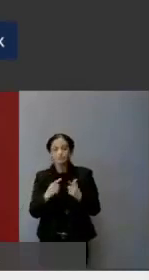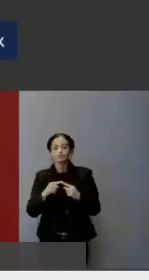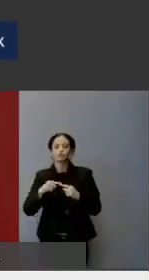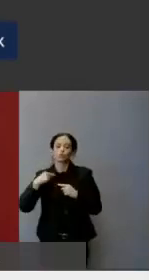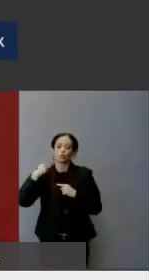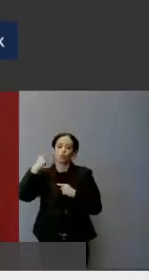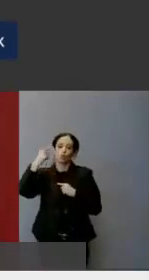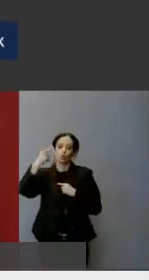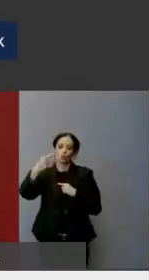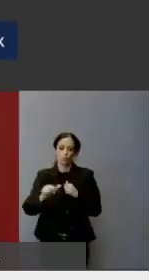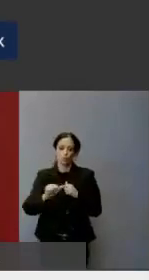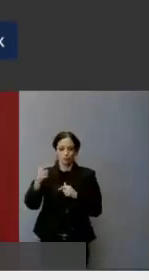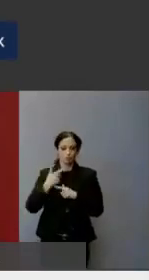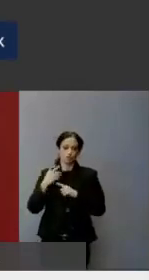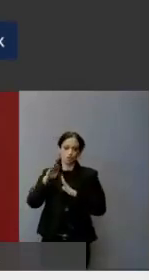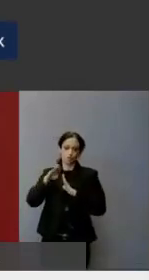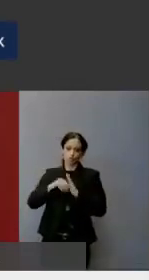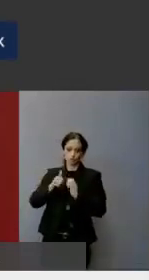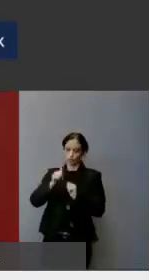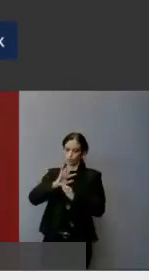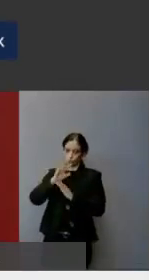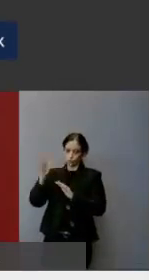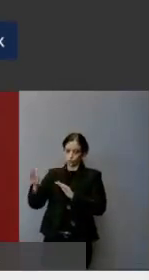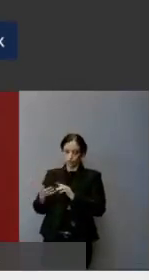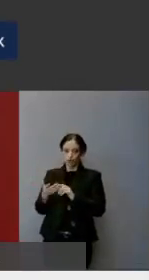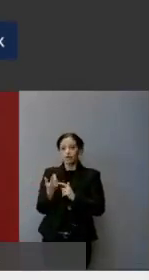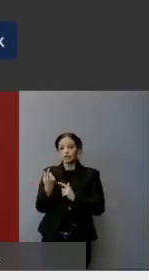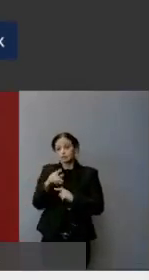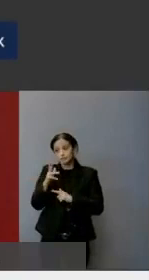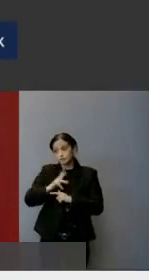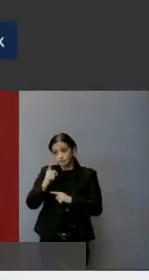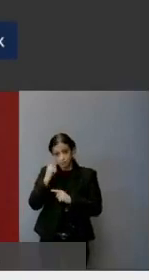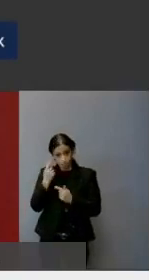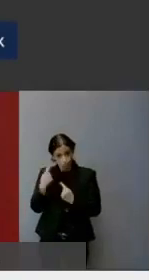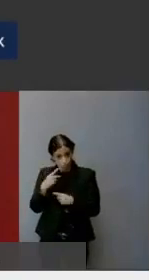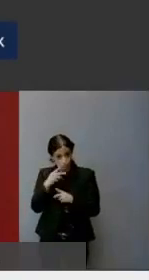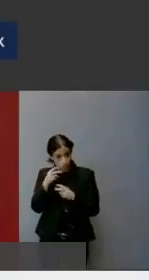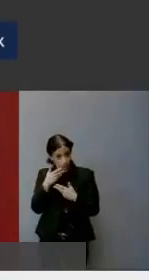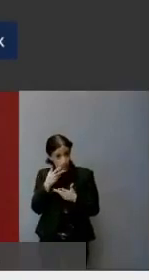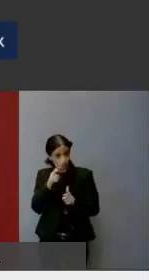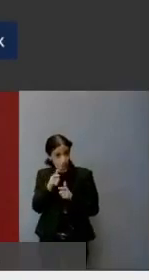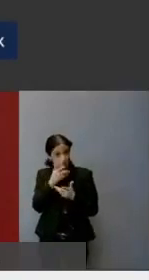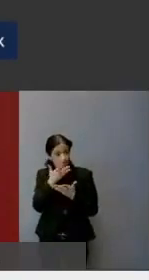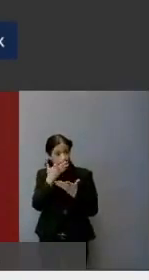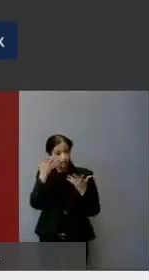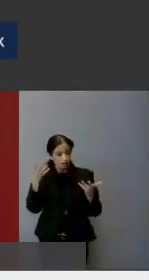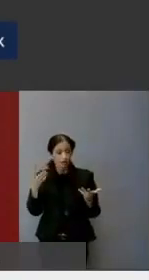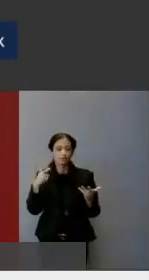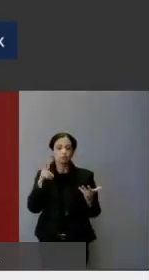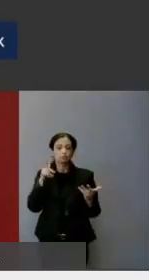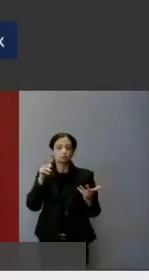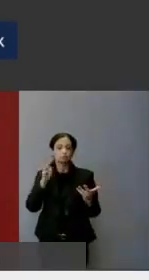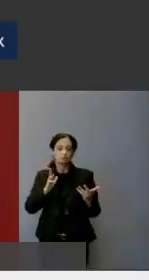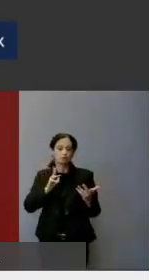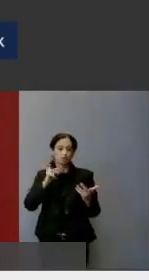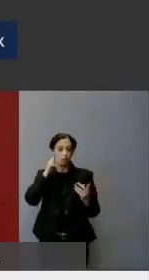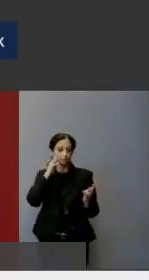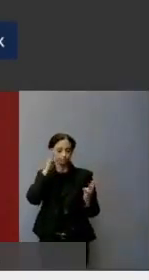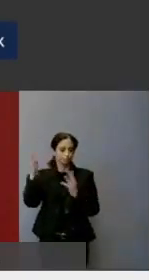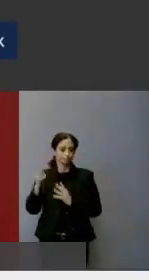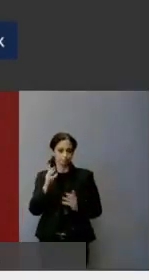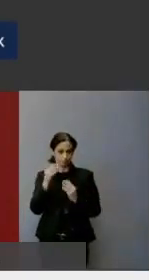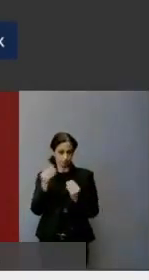di questa procedura quindi spero che sia chiarito diciamo l'equivoco che probabilmente questa